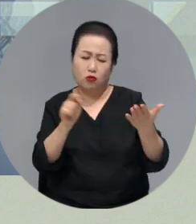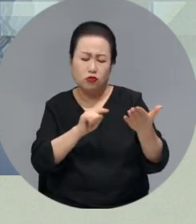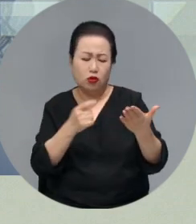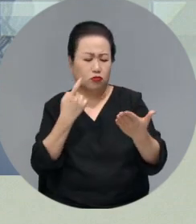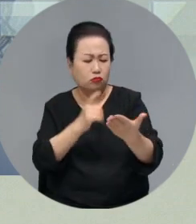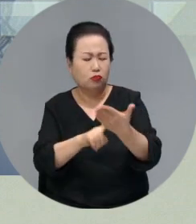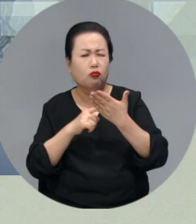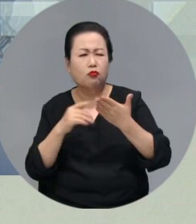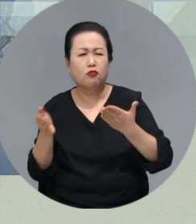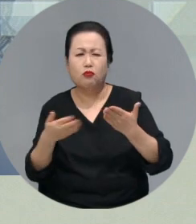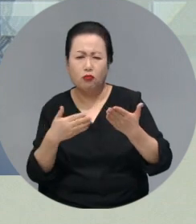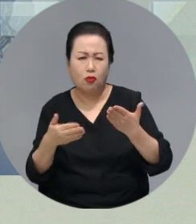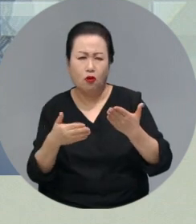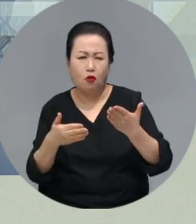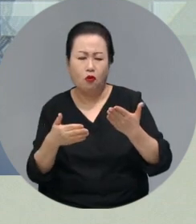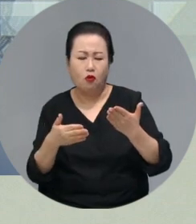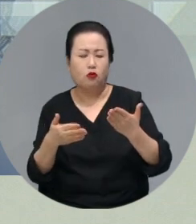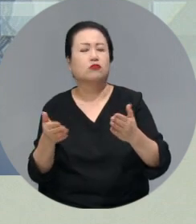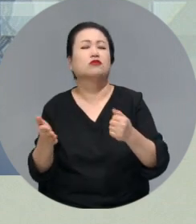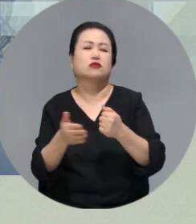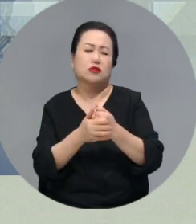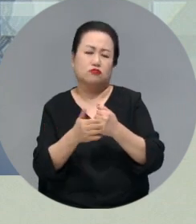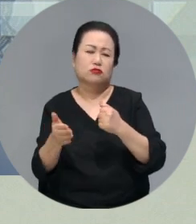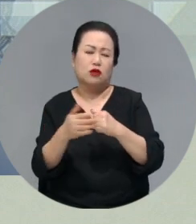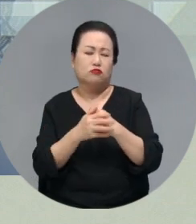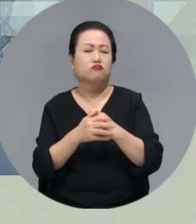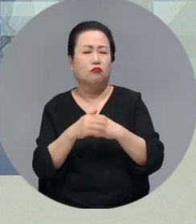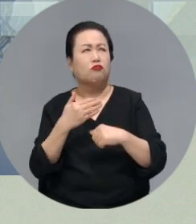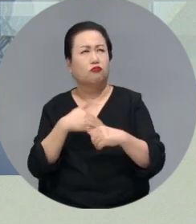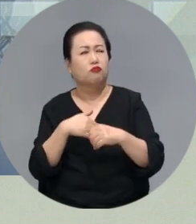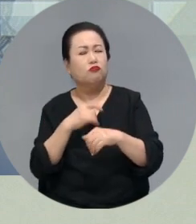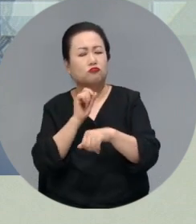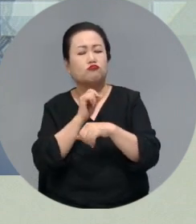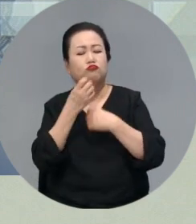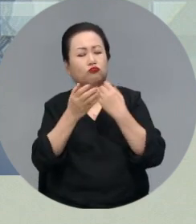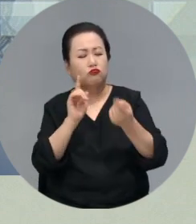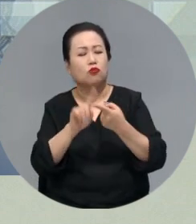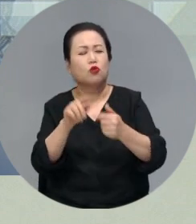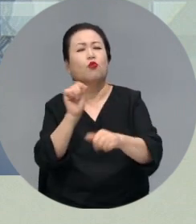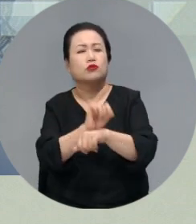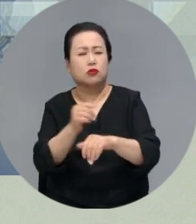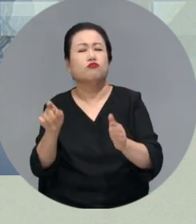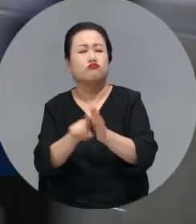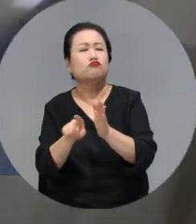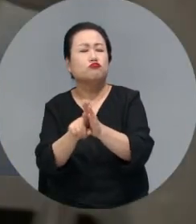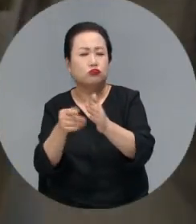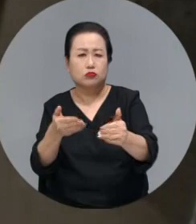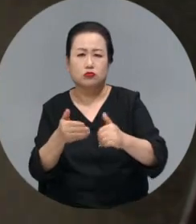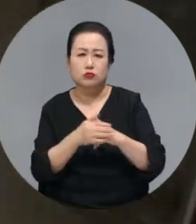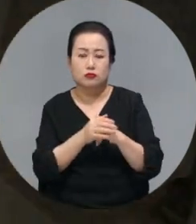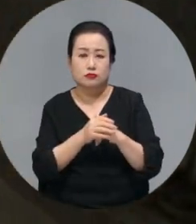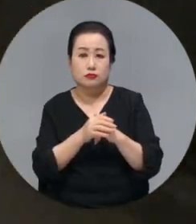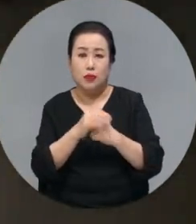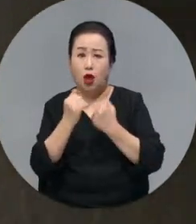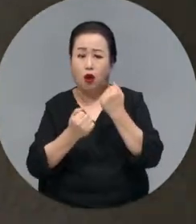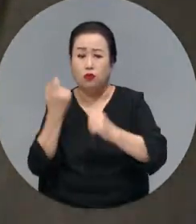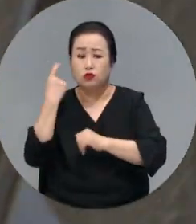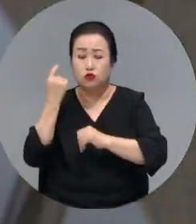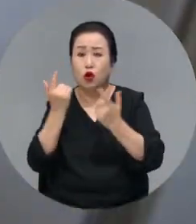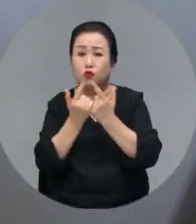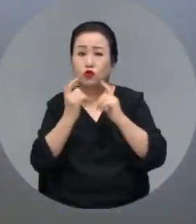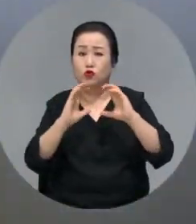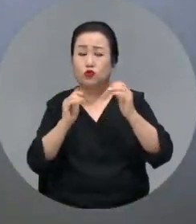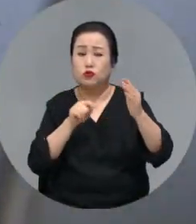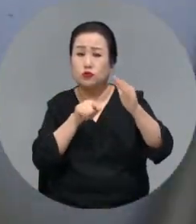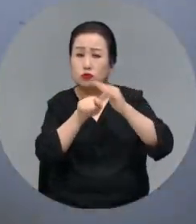거기에 안 떠요. 그 해당 자료가 없음으로 뜨더라고. 그 사람이 진술한 대로 믿을 수밖에 없는 거죠. 해명을 듣기 위해